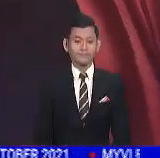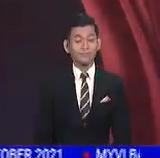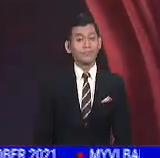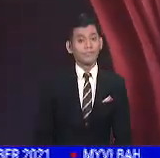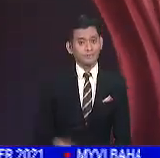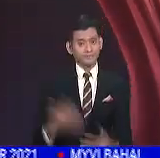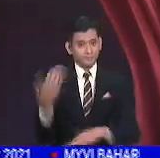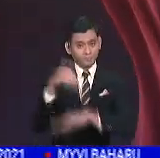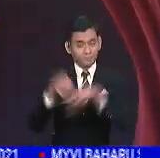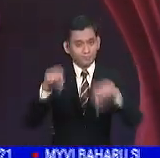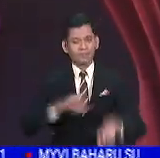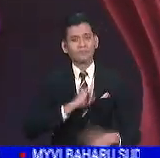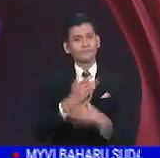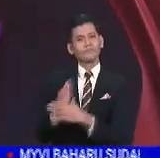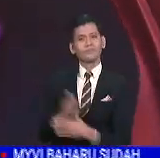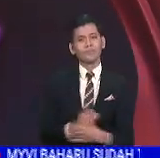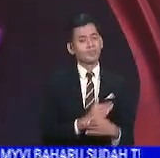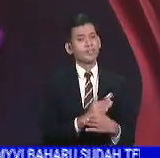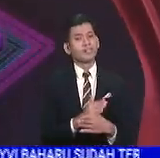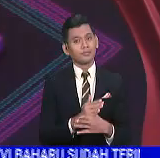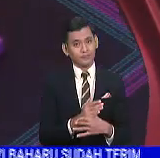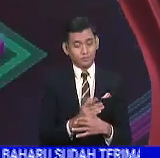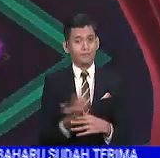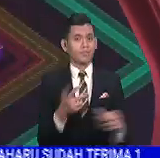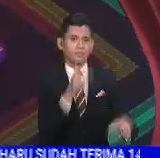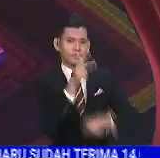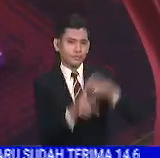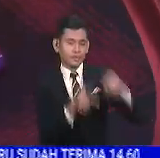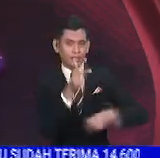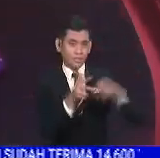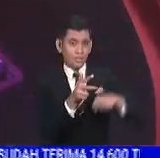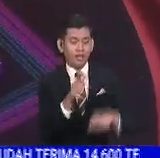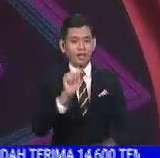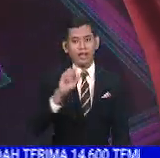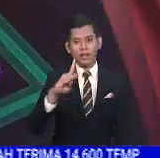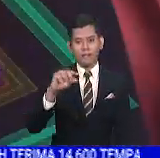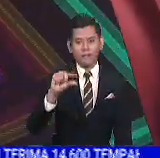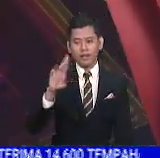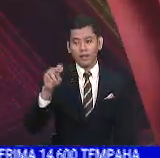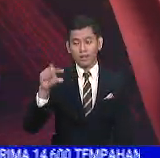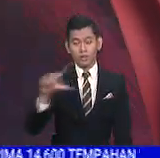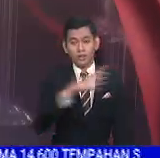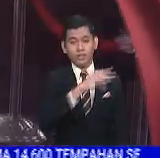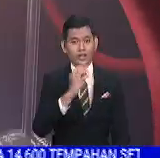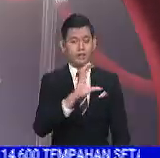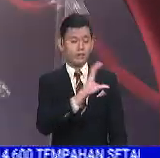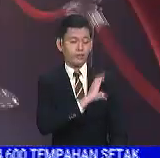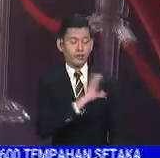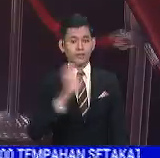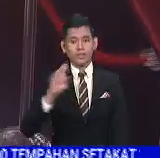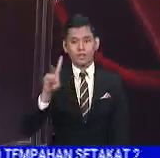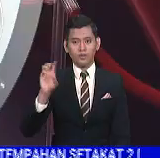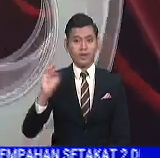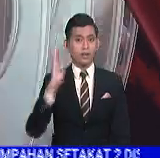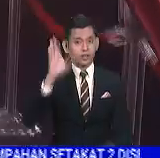Video Bar malam ini saya kongsikan mengenai nasib filem aksi Abang Long Fadil 3 dan Polis Evo 3 yang sepatutnya ditayangkan Ogos